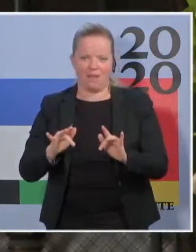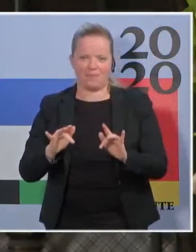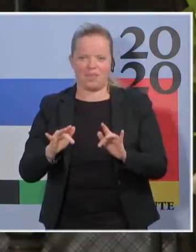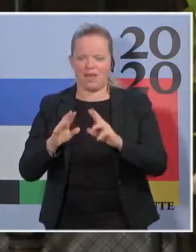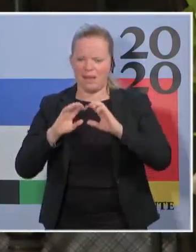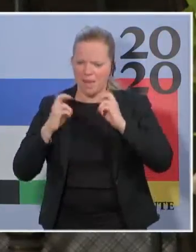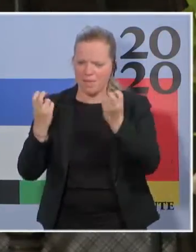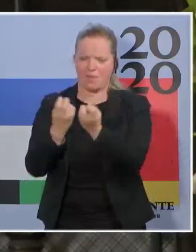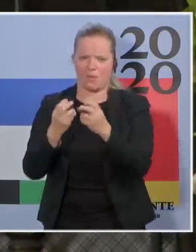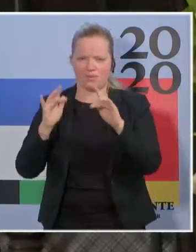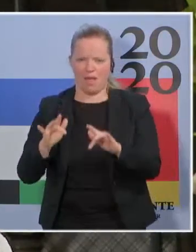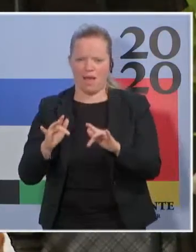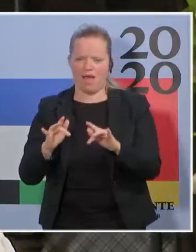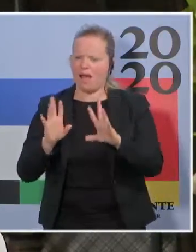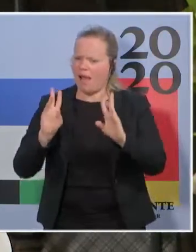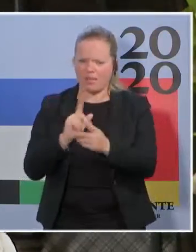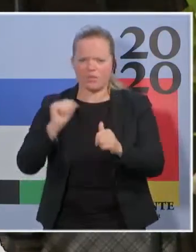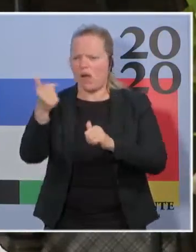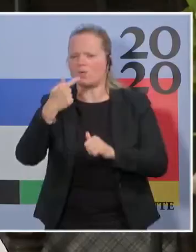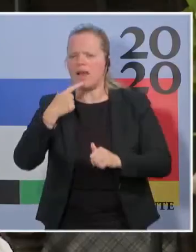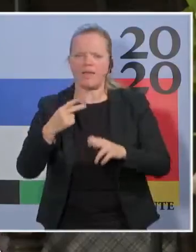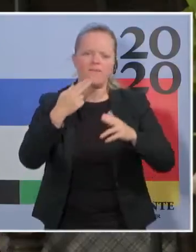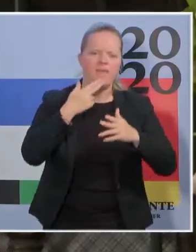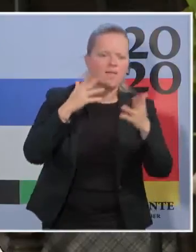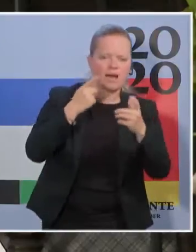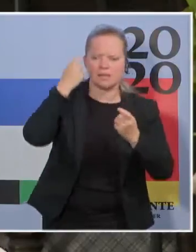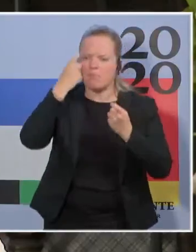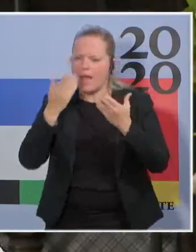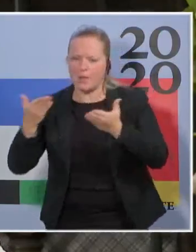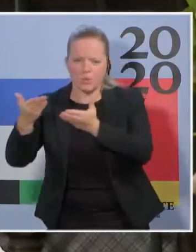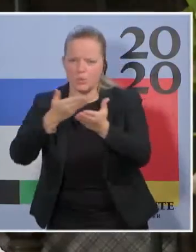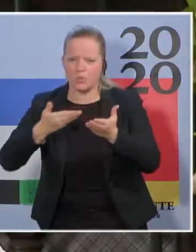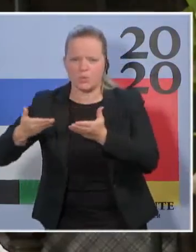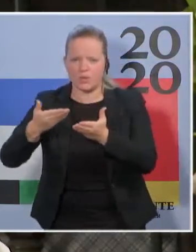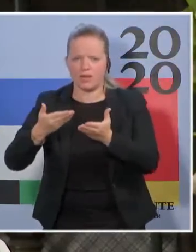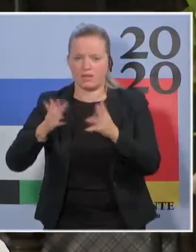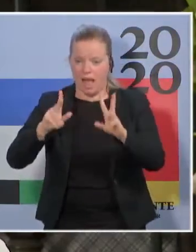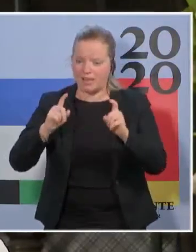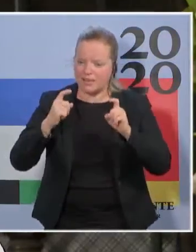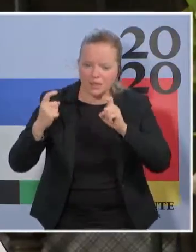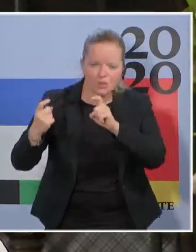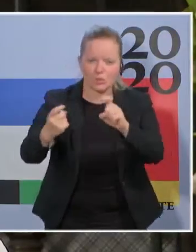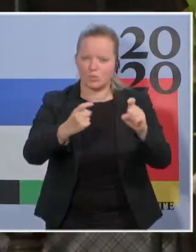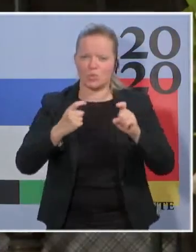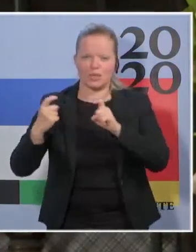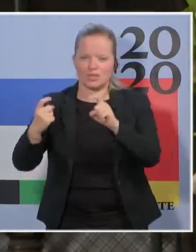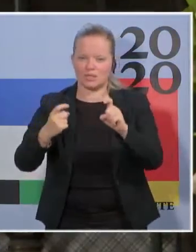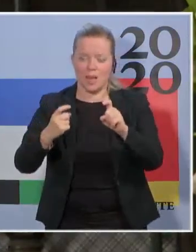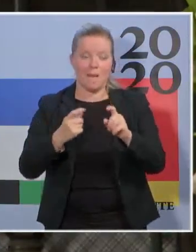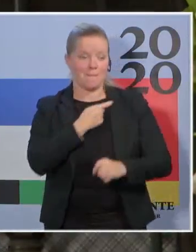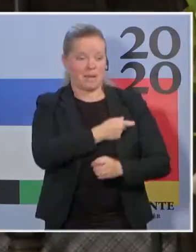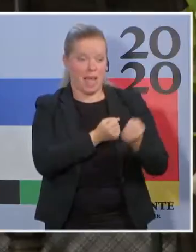wie jemand welche Meinung vertreten wird. Es ist ein wirklicher Diskurs, ein respektvoller Dialog und Parteipolitik